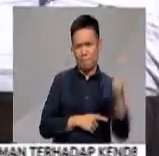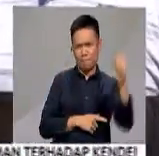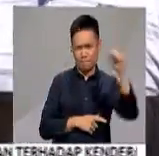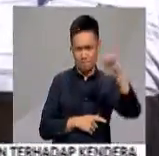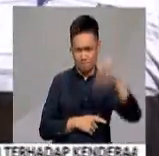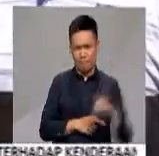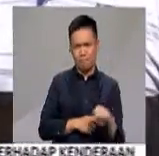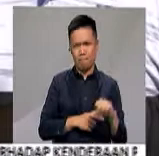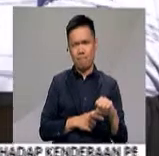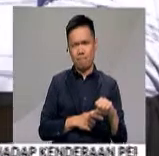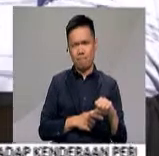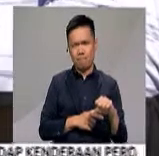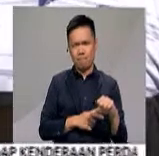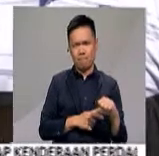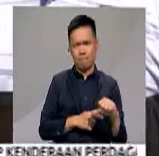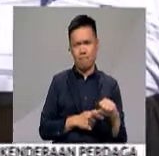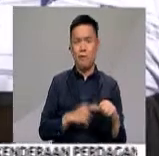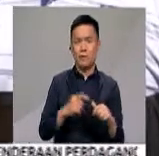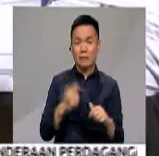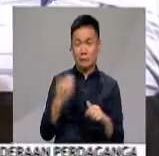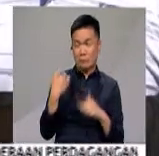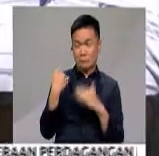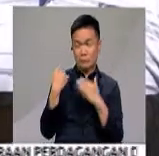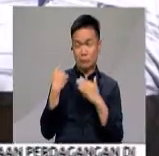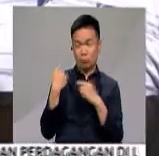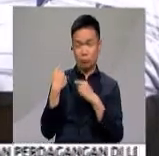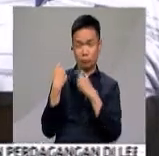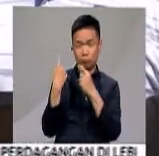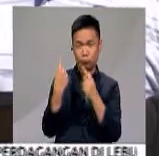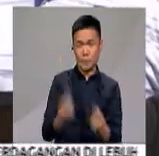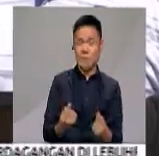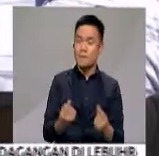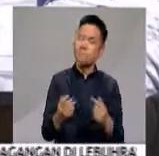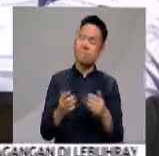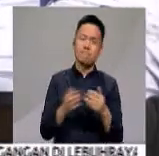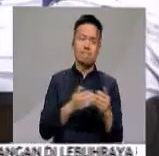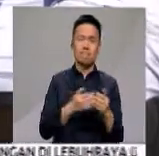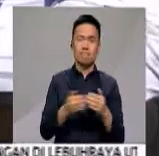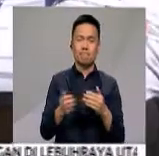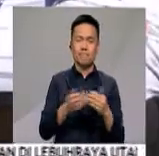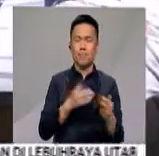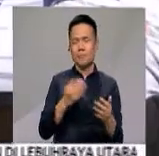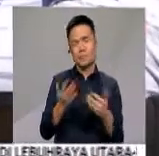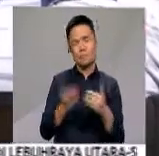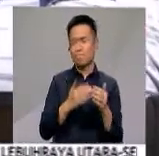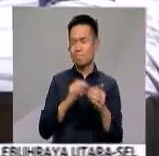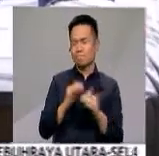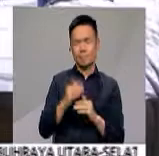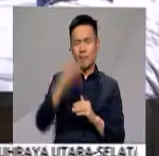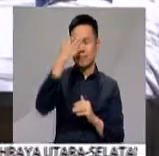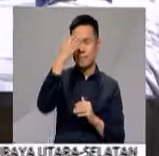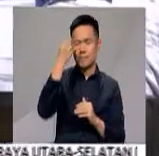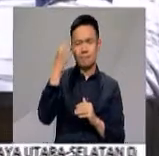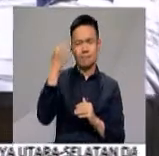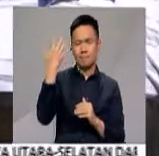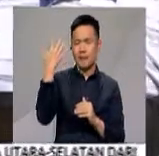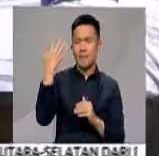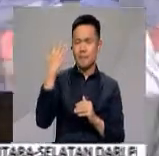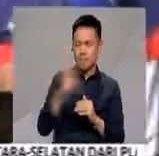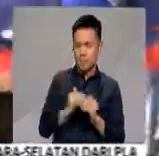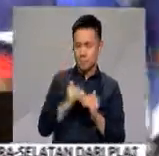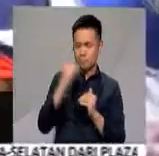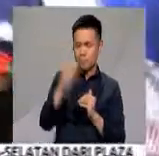sepanjang saya berada dalam SEA Games. So apapun, kita akan terus move forward lah. Kita lupakan benda yang lepas.